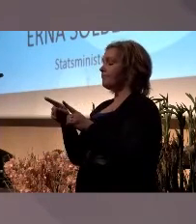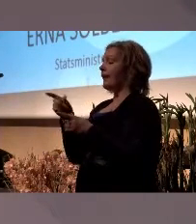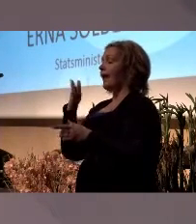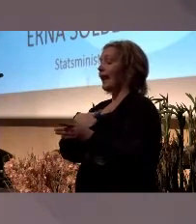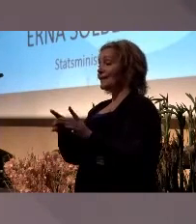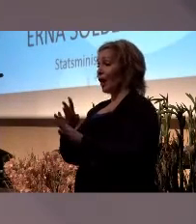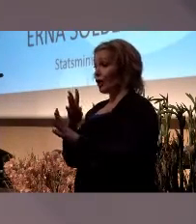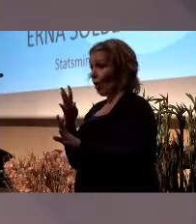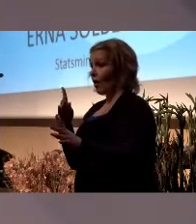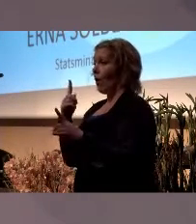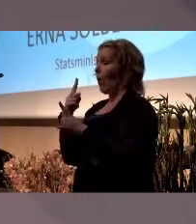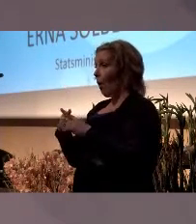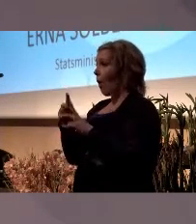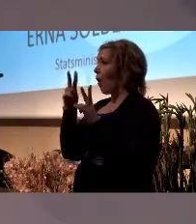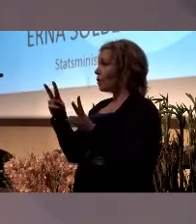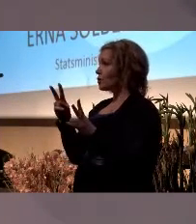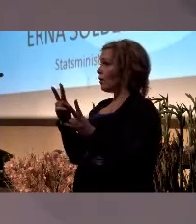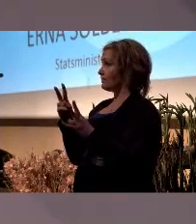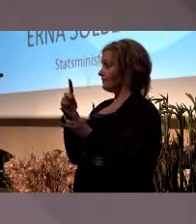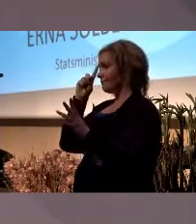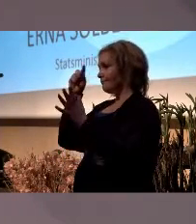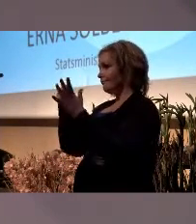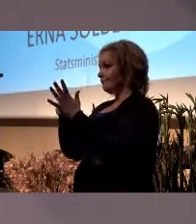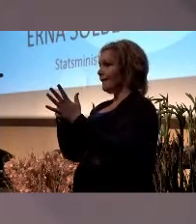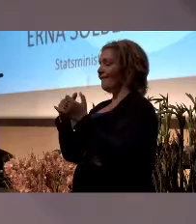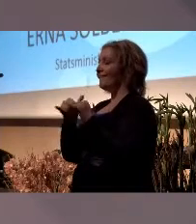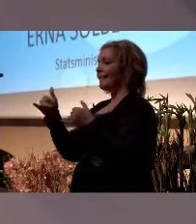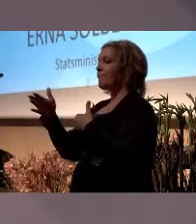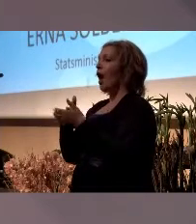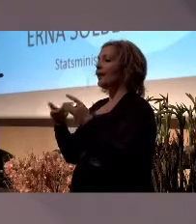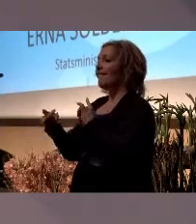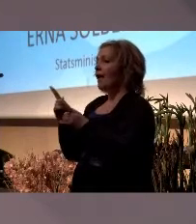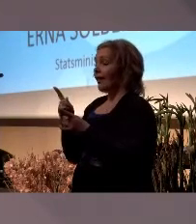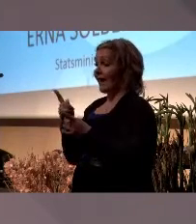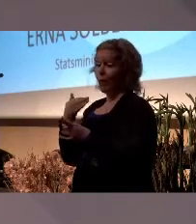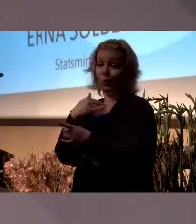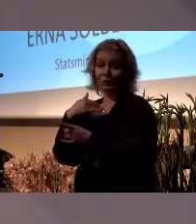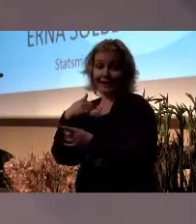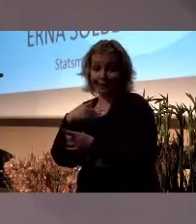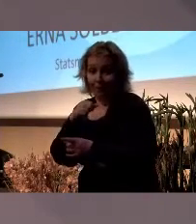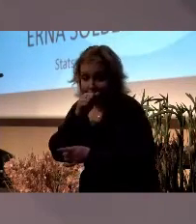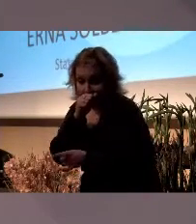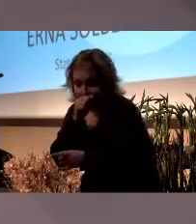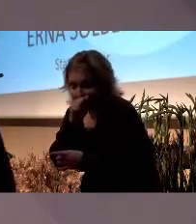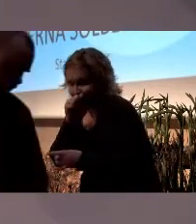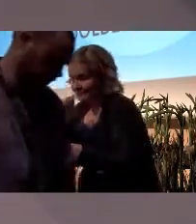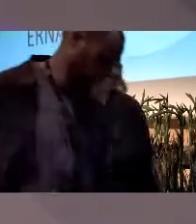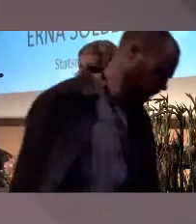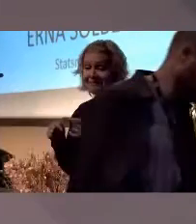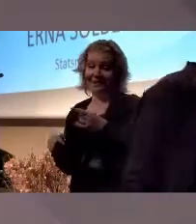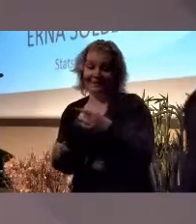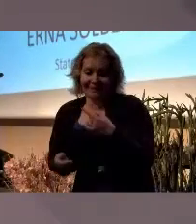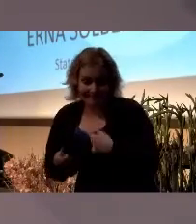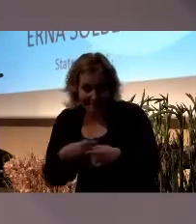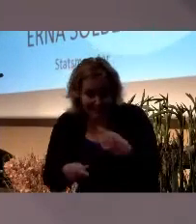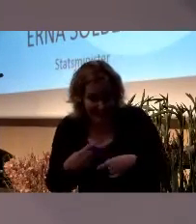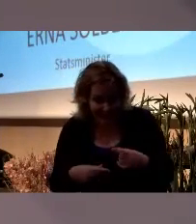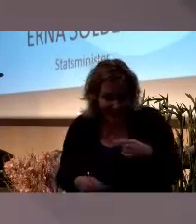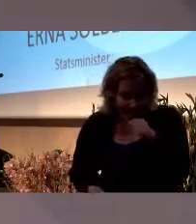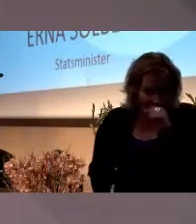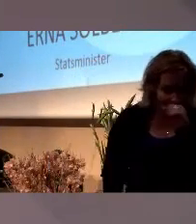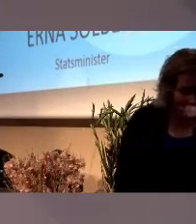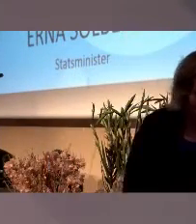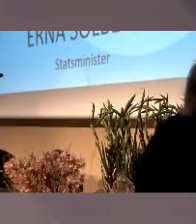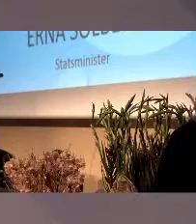helsekøene og på sikt innføre fritt behandlingsvalg, som gjør at vi flytter makt over til pasientene